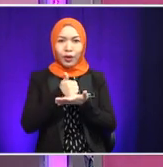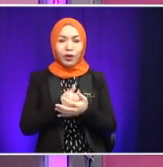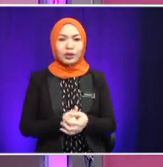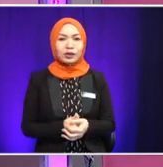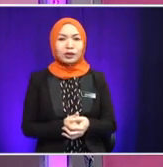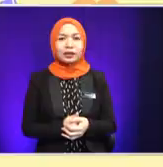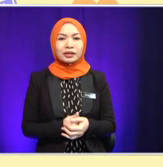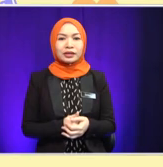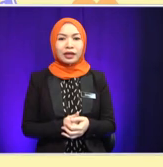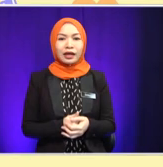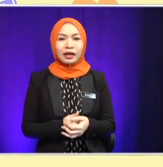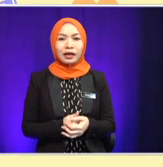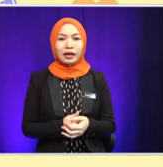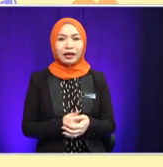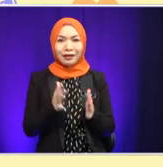saya